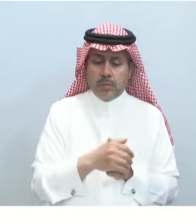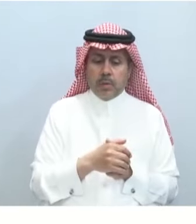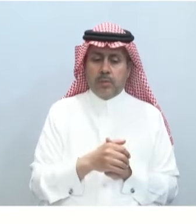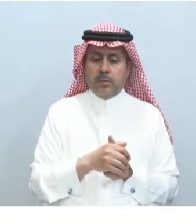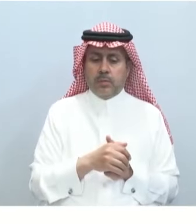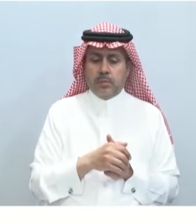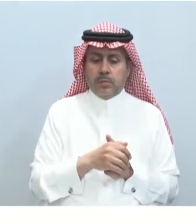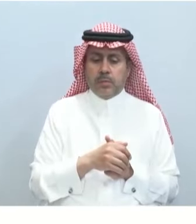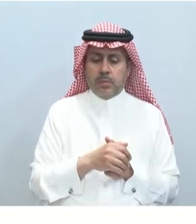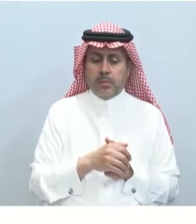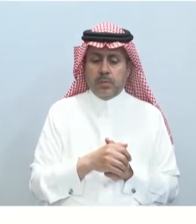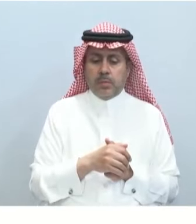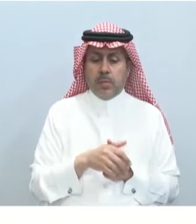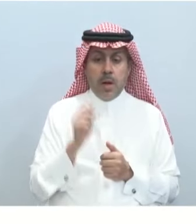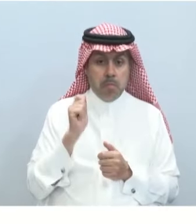الاولى من النظام